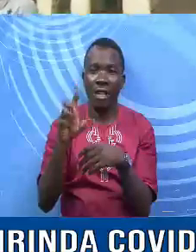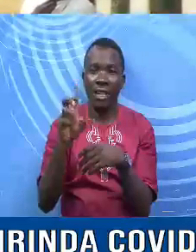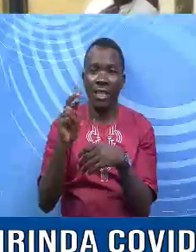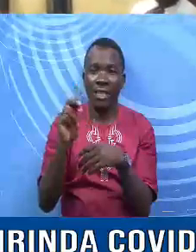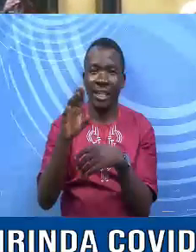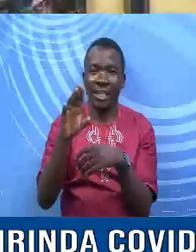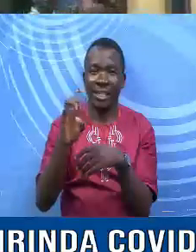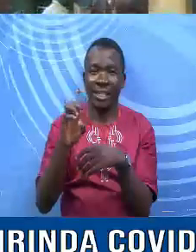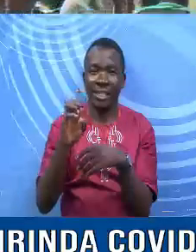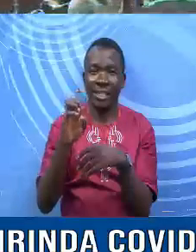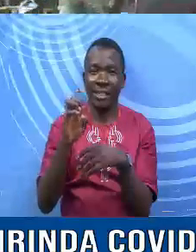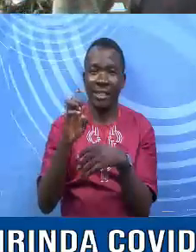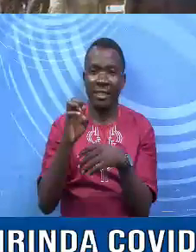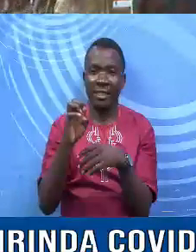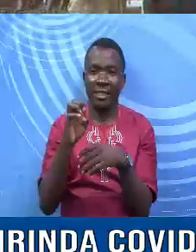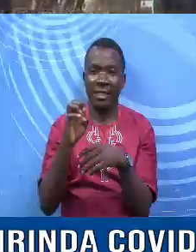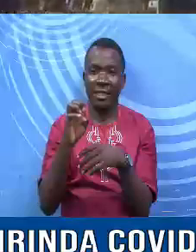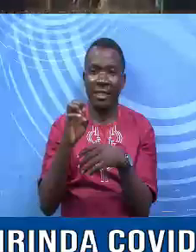Papi.